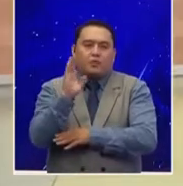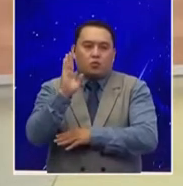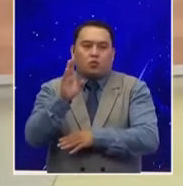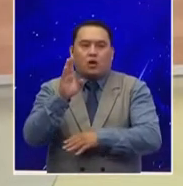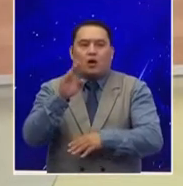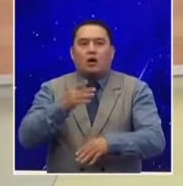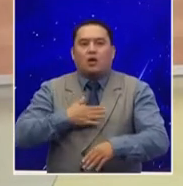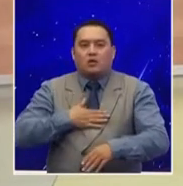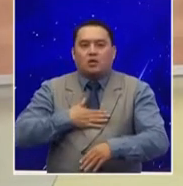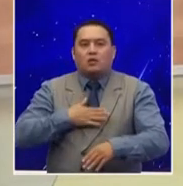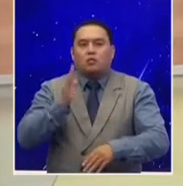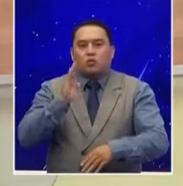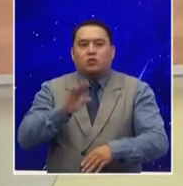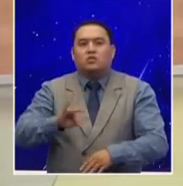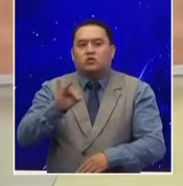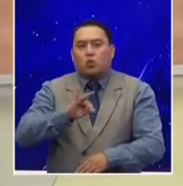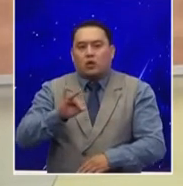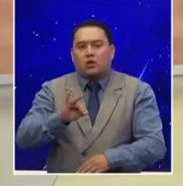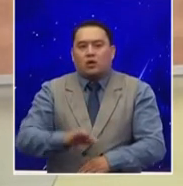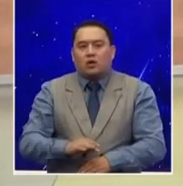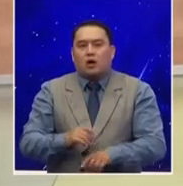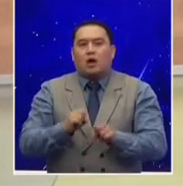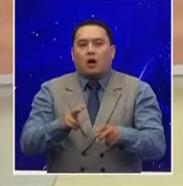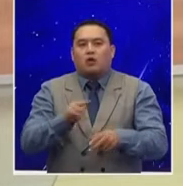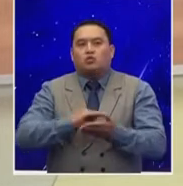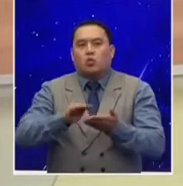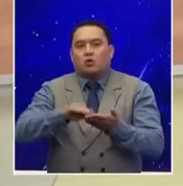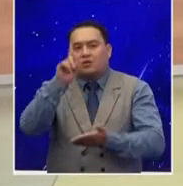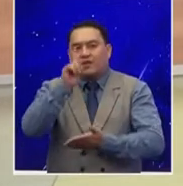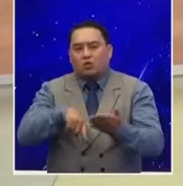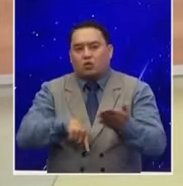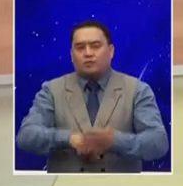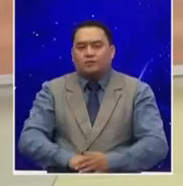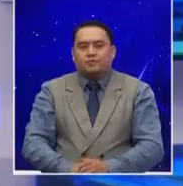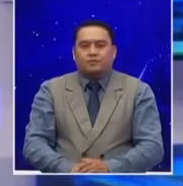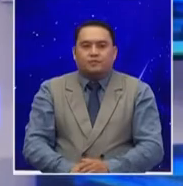однажды это станет историей. И как журналист я в это верю.